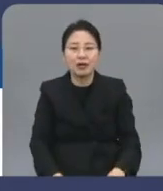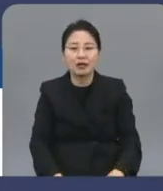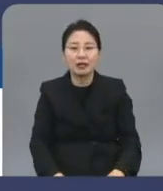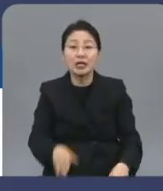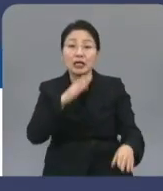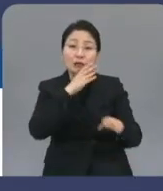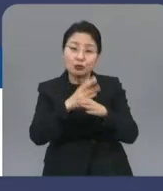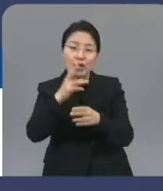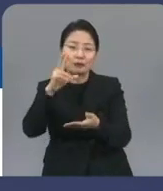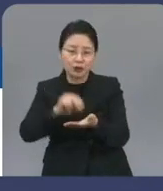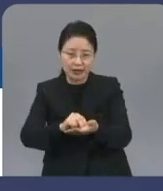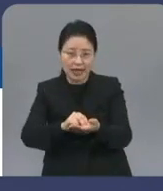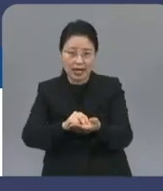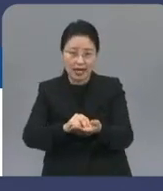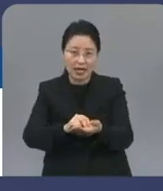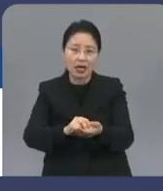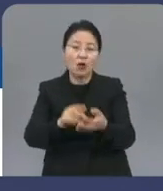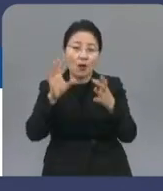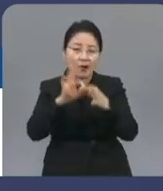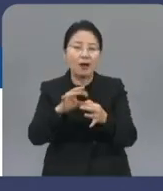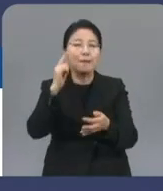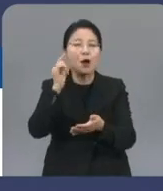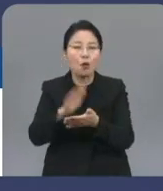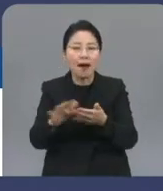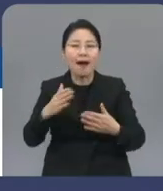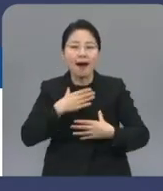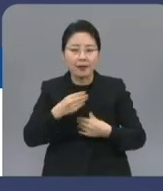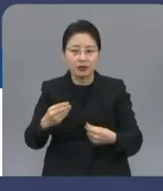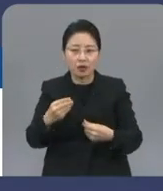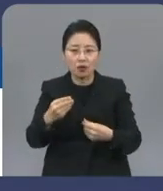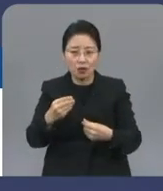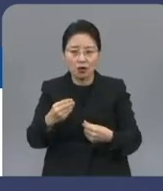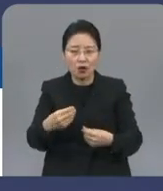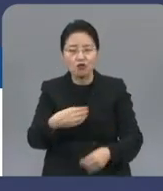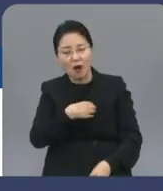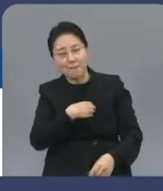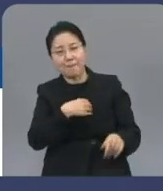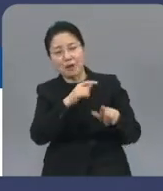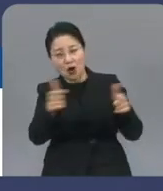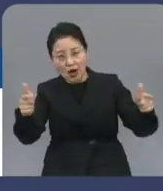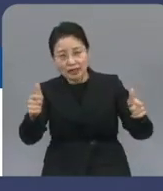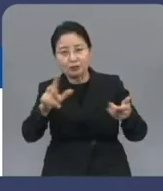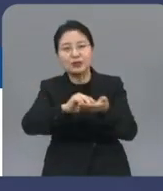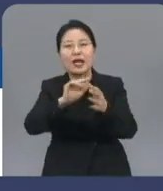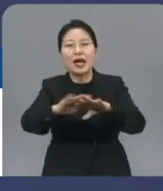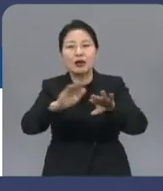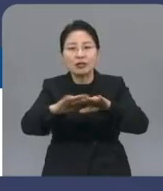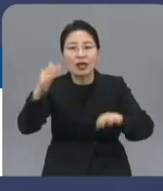于形式进行会晤，继续就各项议题展开具体协商。